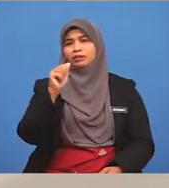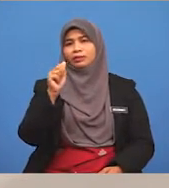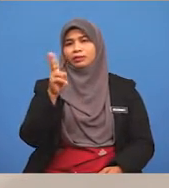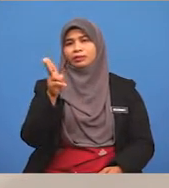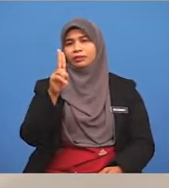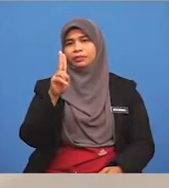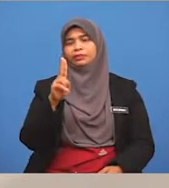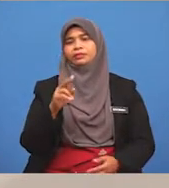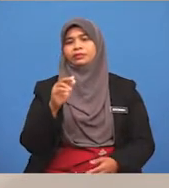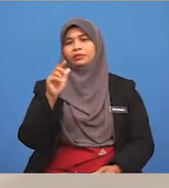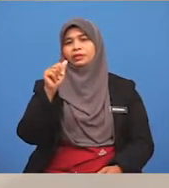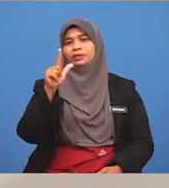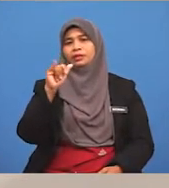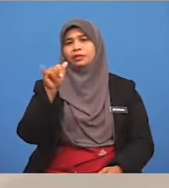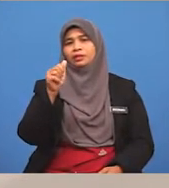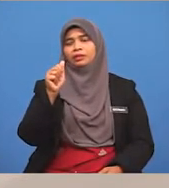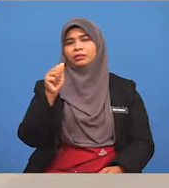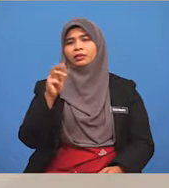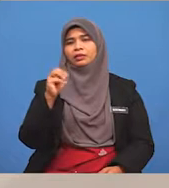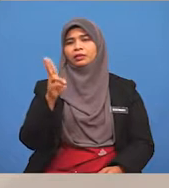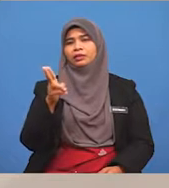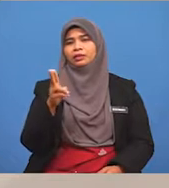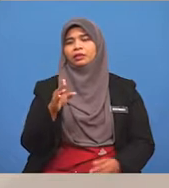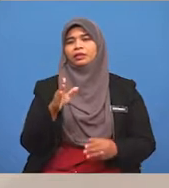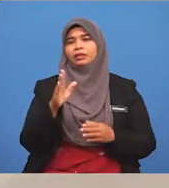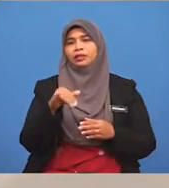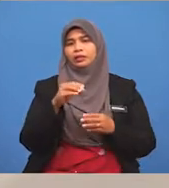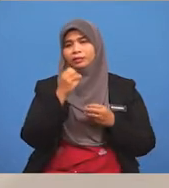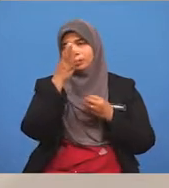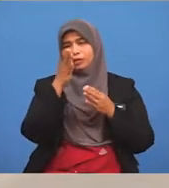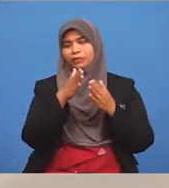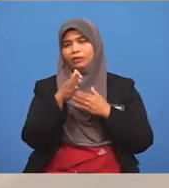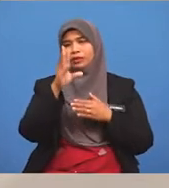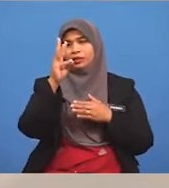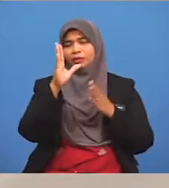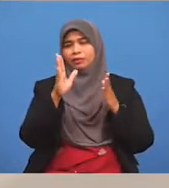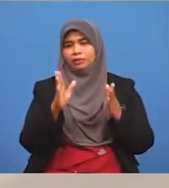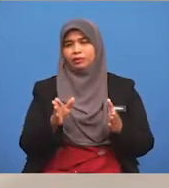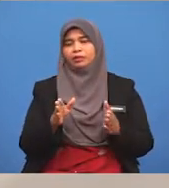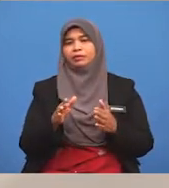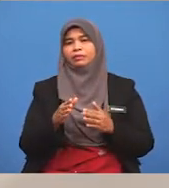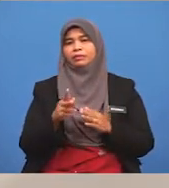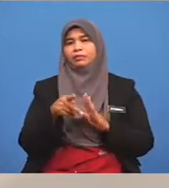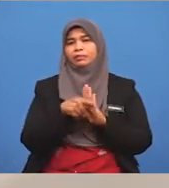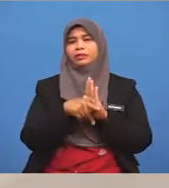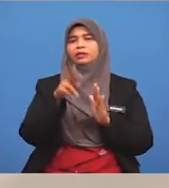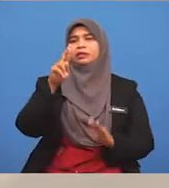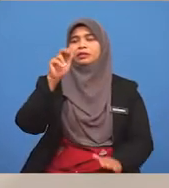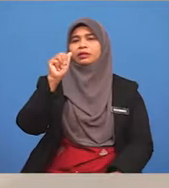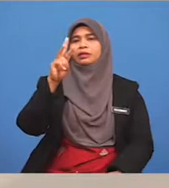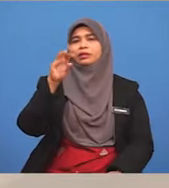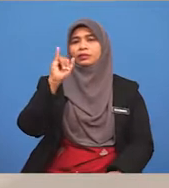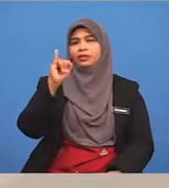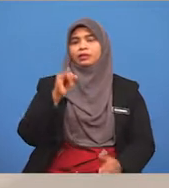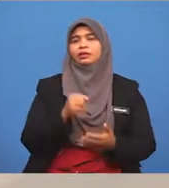yang diriwayatkan oleh enam orang perawi, iaitu Al-Bukhari, Muslim, Abu Daud,